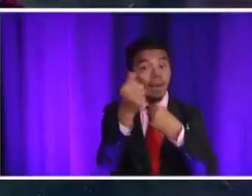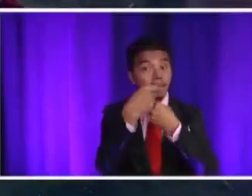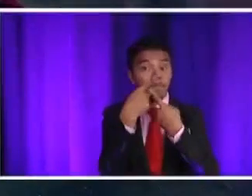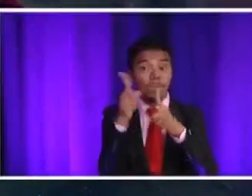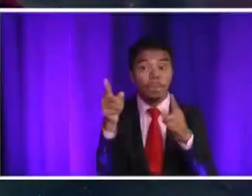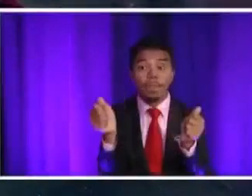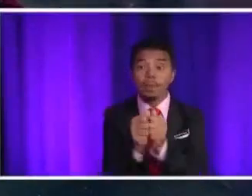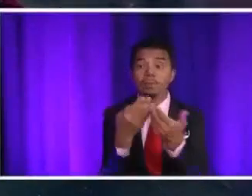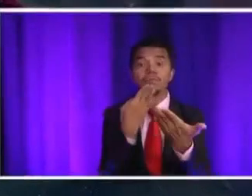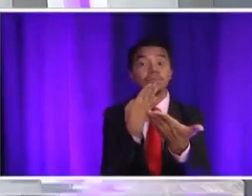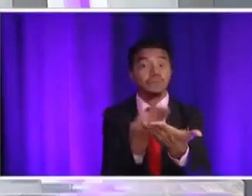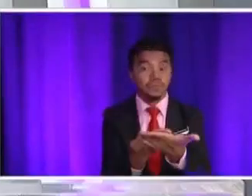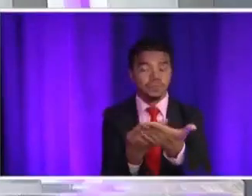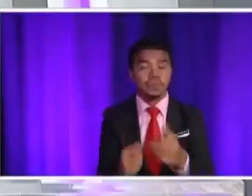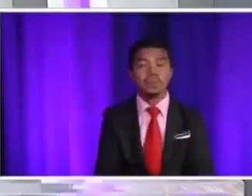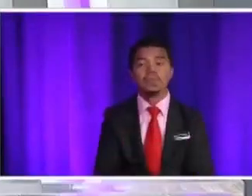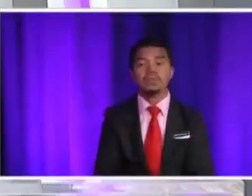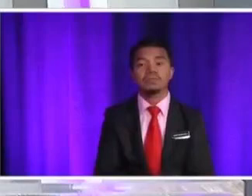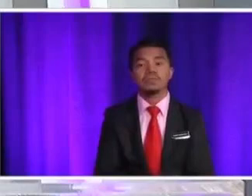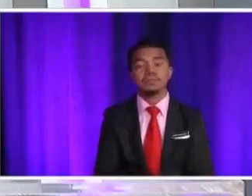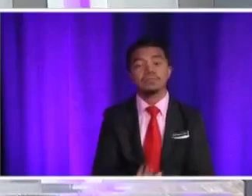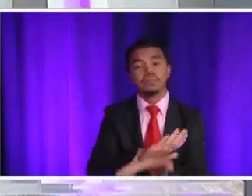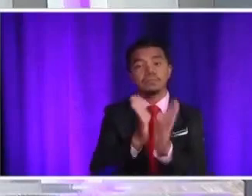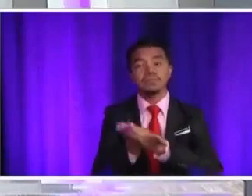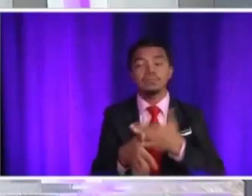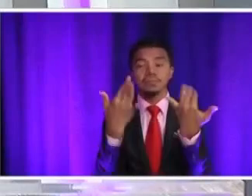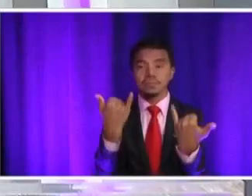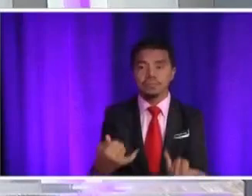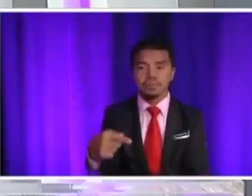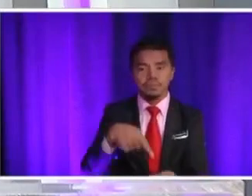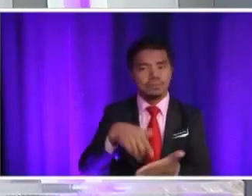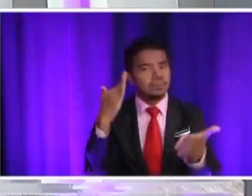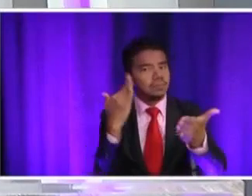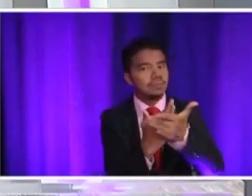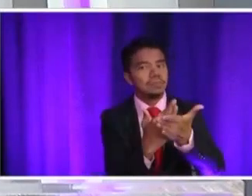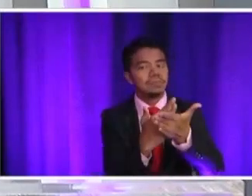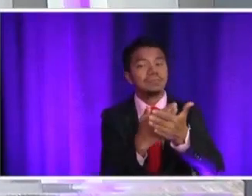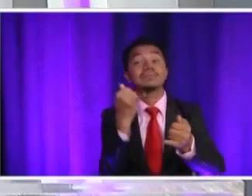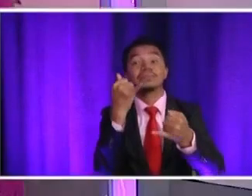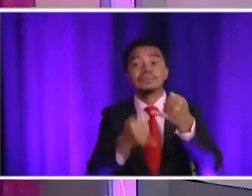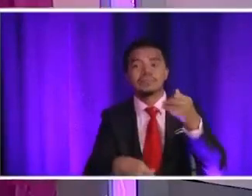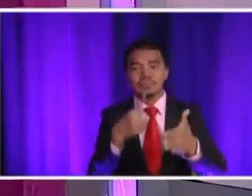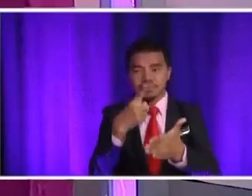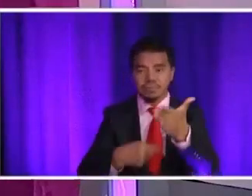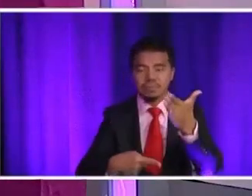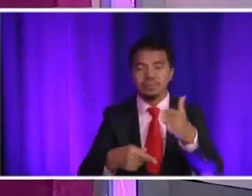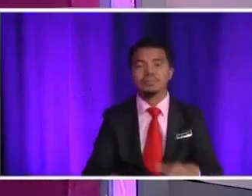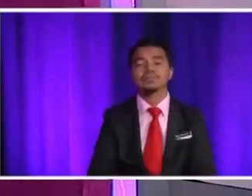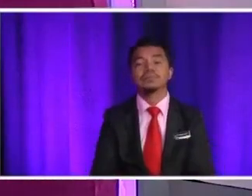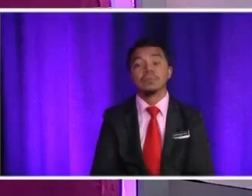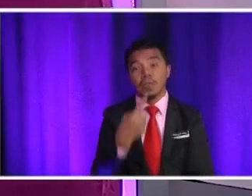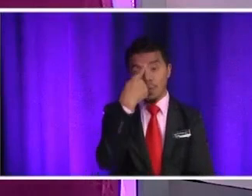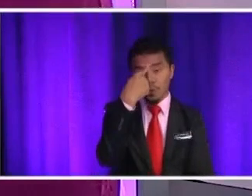cikgu, memandangkan kita dah sampai ke penghujung kelas kita, cikgu, sedikit rumusan daripada cikgu Eliza. Okey. So, untuk